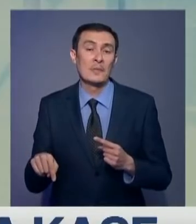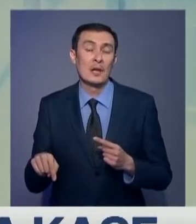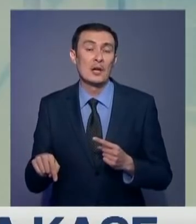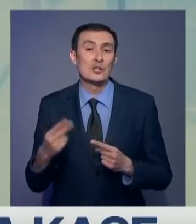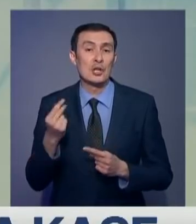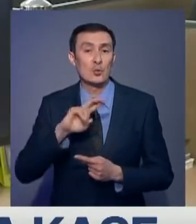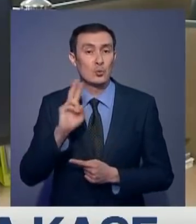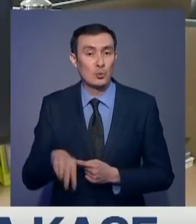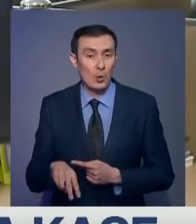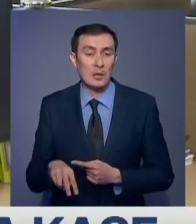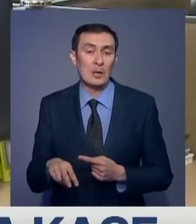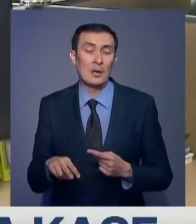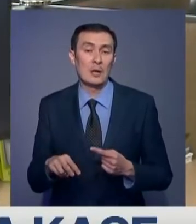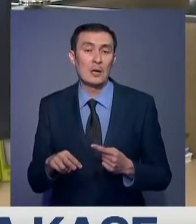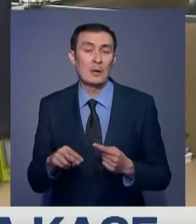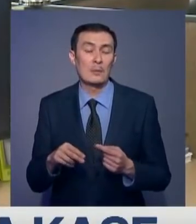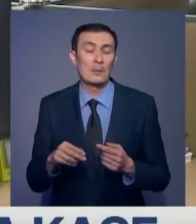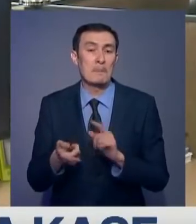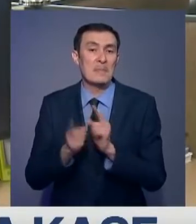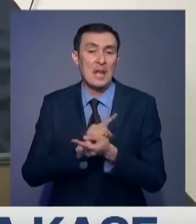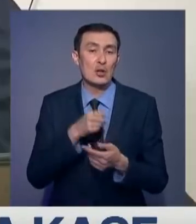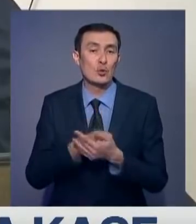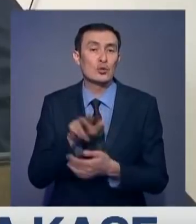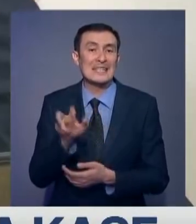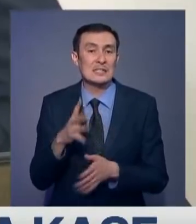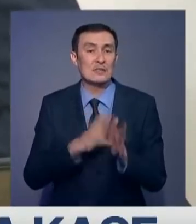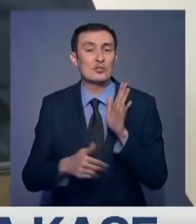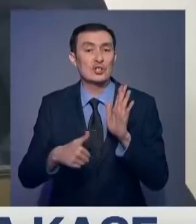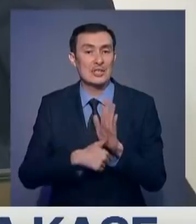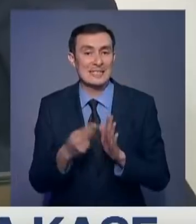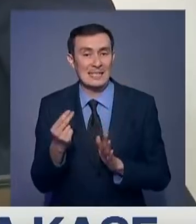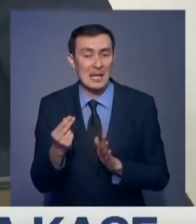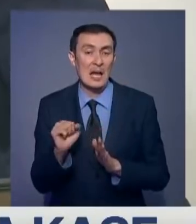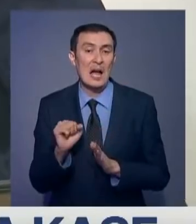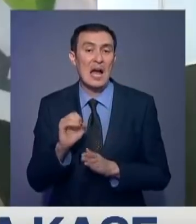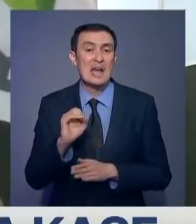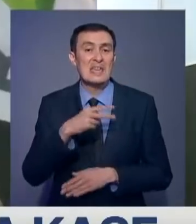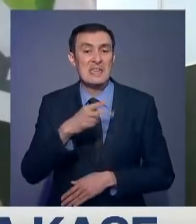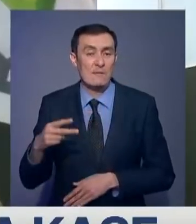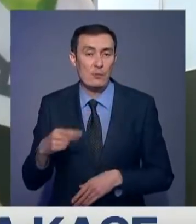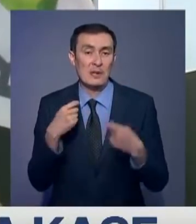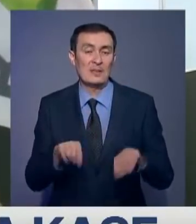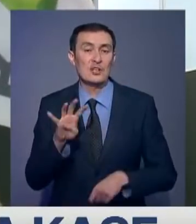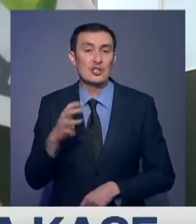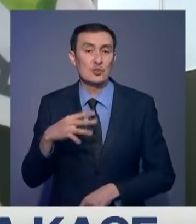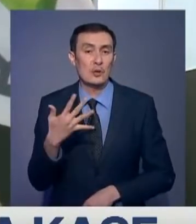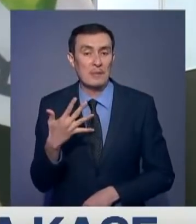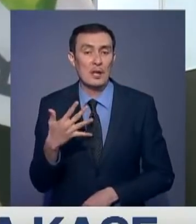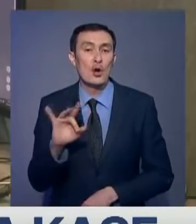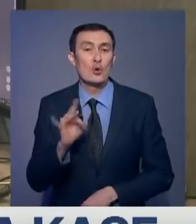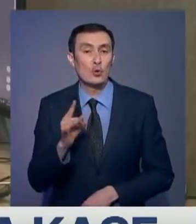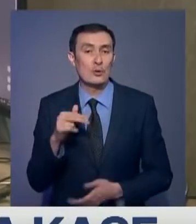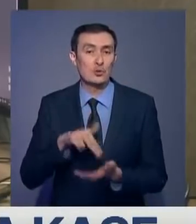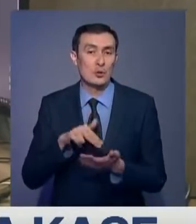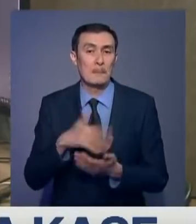немного иная. За доллар сегодня просили до 396 тенге. Евро продавали по 445, рубль